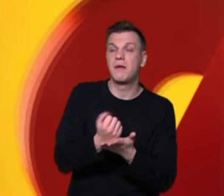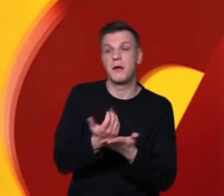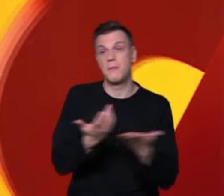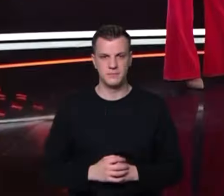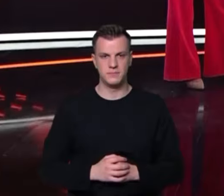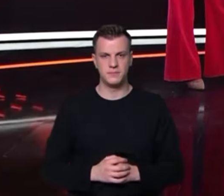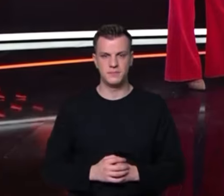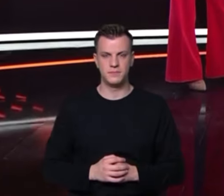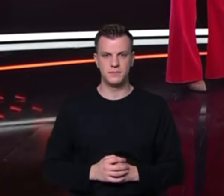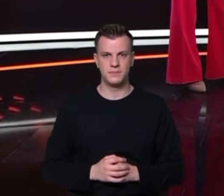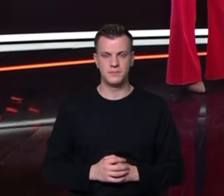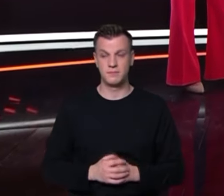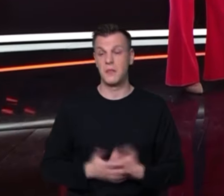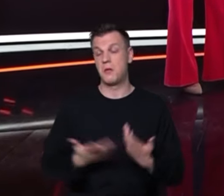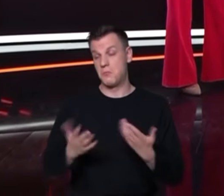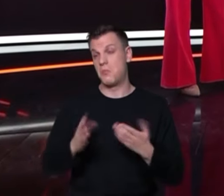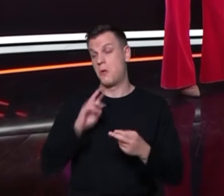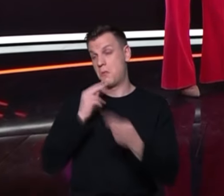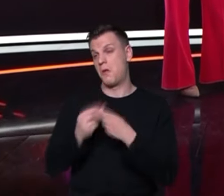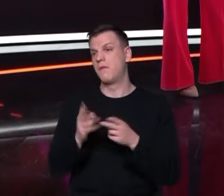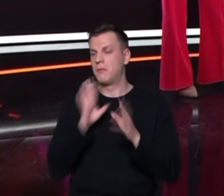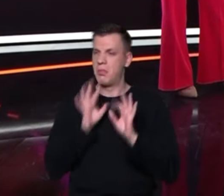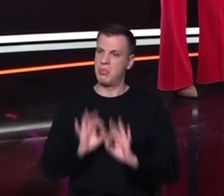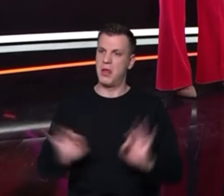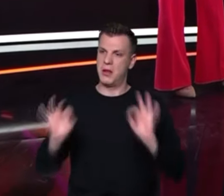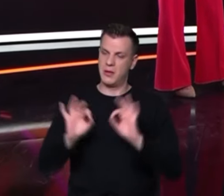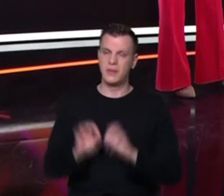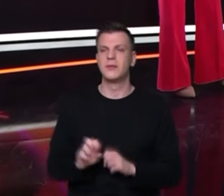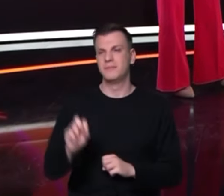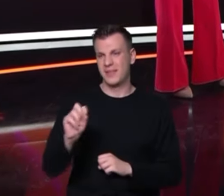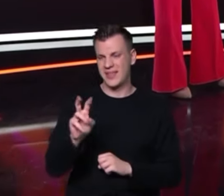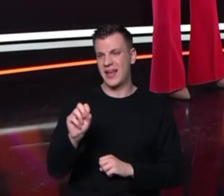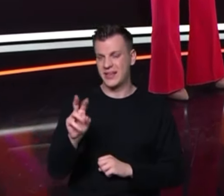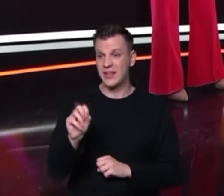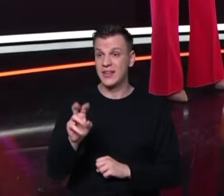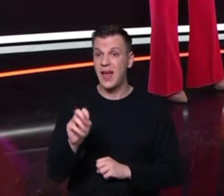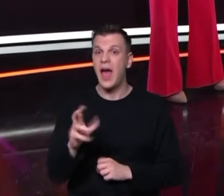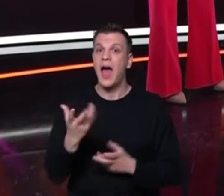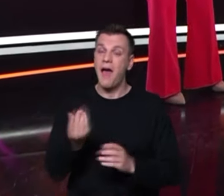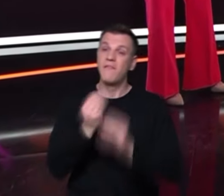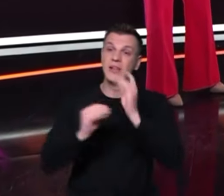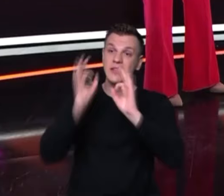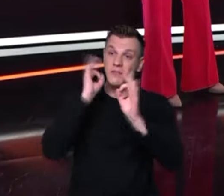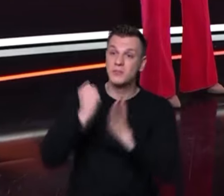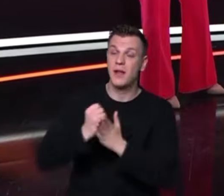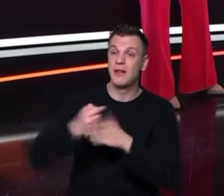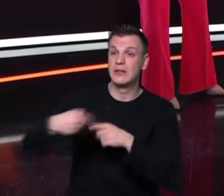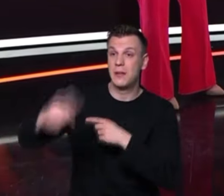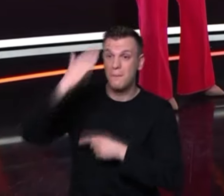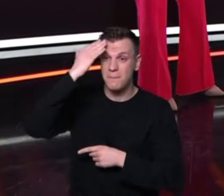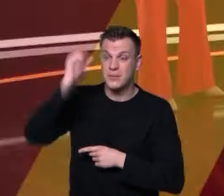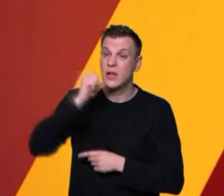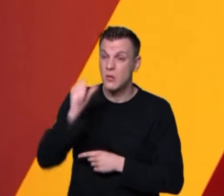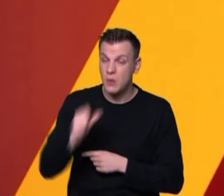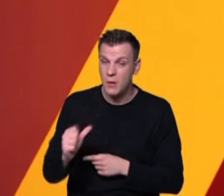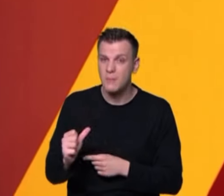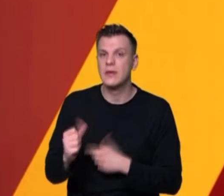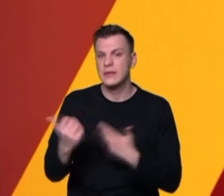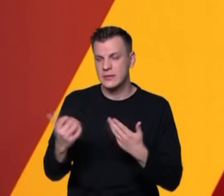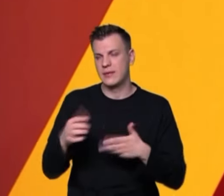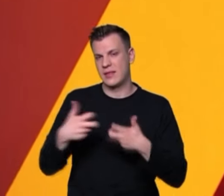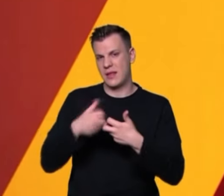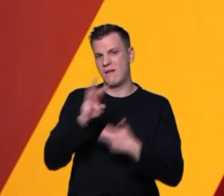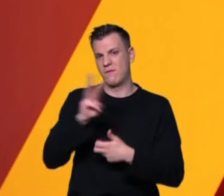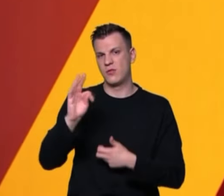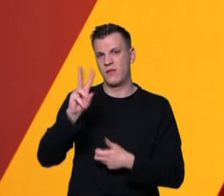roli. Dyplomatyczna odpowiedź. Dyplomatyczna, tak. A więcej materiałów dotyczących zbliżających się Mistrzostw Europy oczywiście na naszej